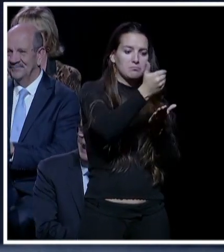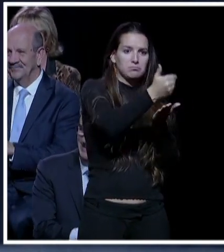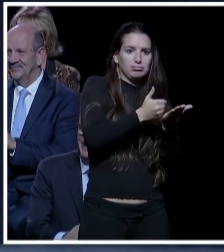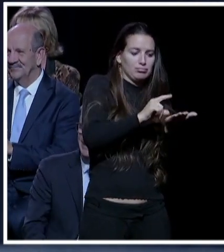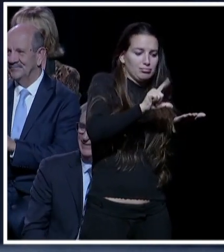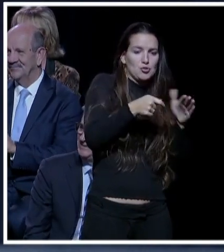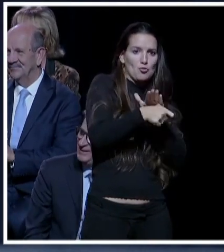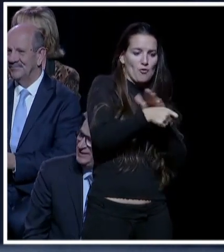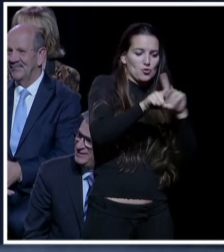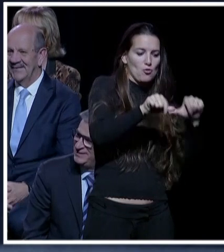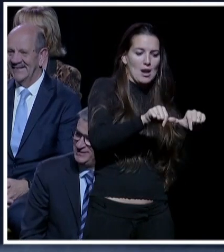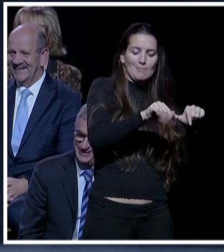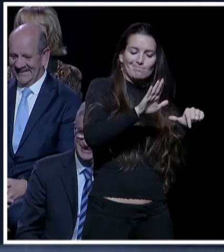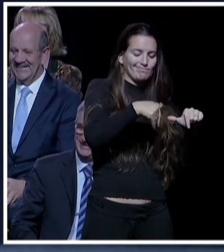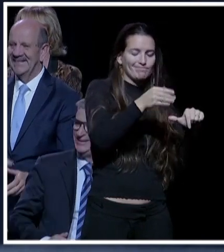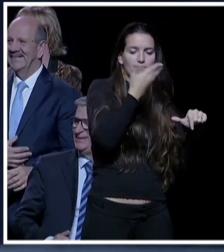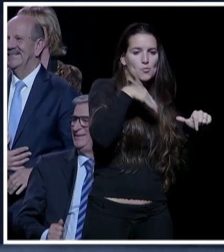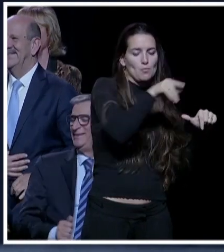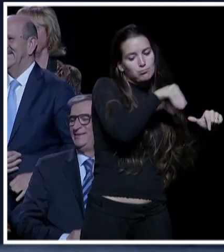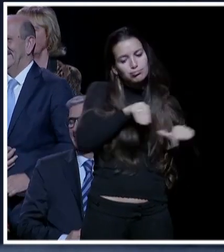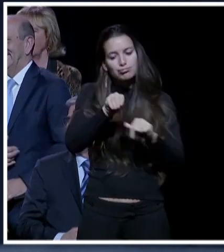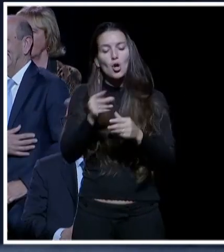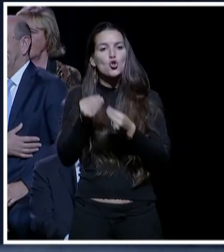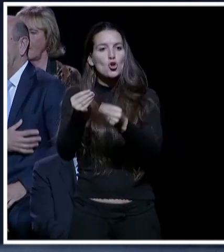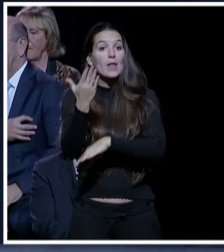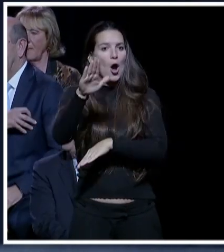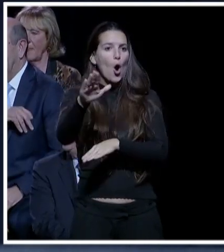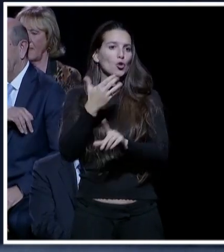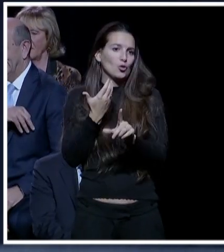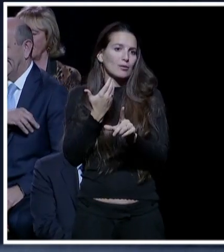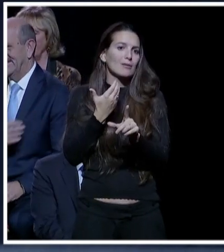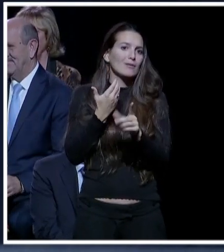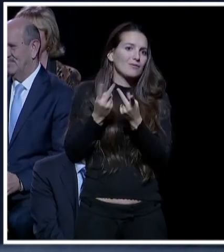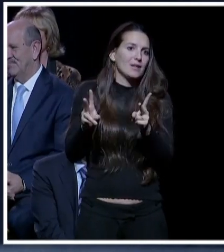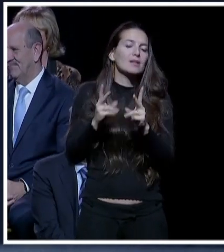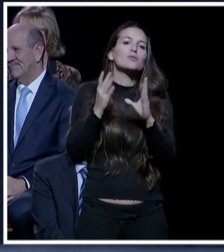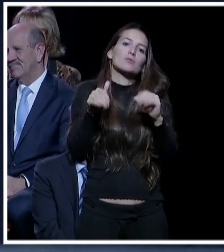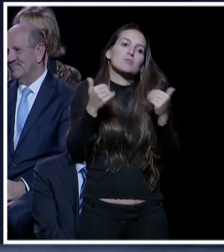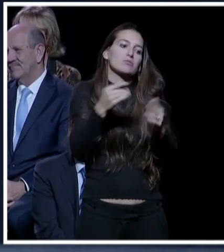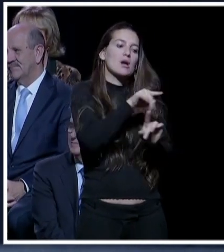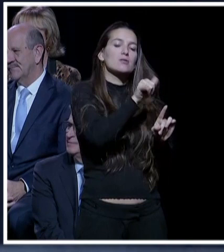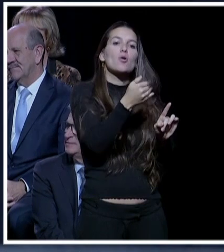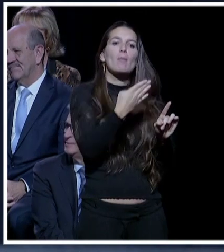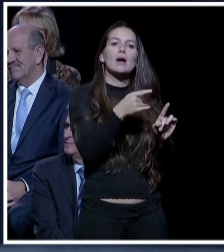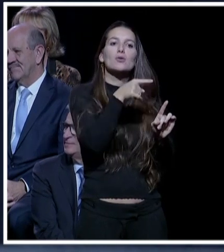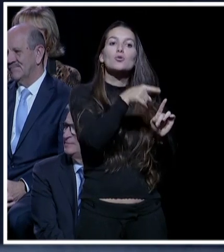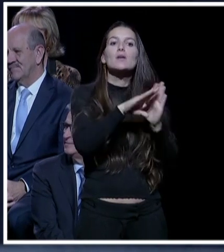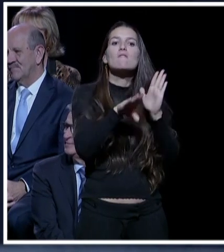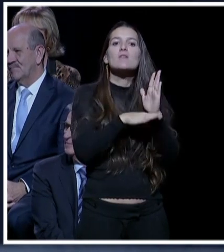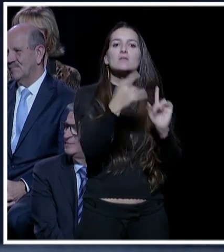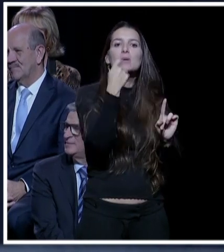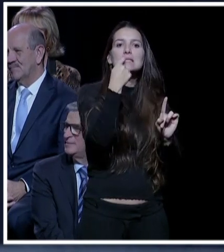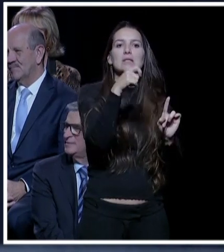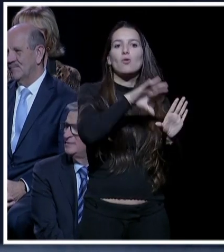la région. Vous voyez, donc c'est vraiment un engagement de vice-président très, très solide. Jean-Marc est vice-président